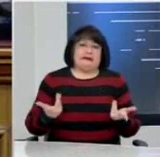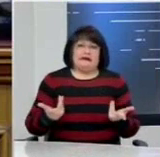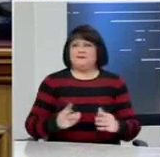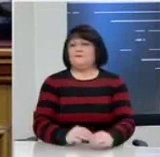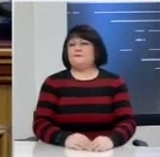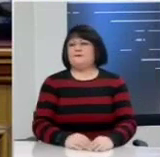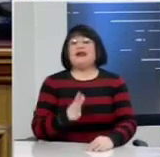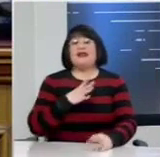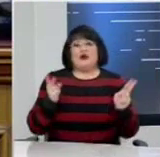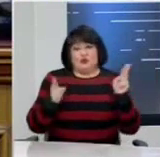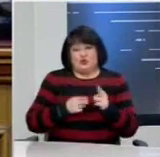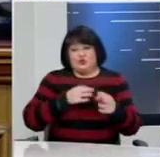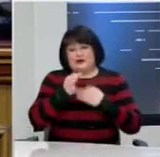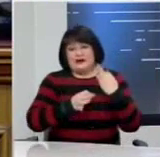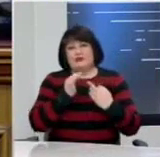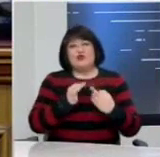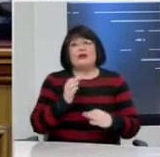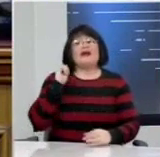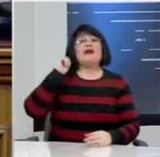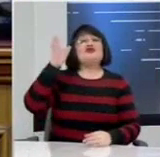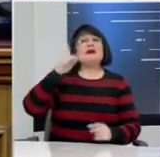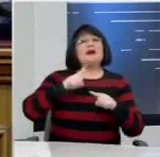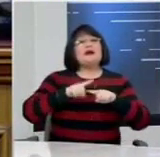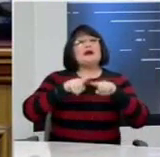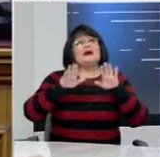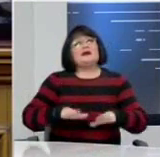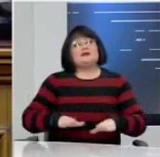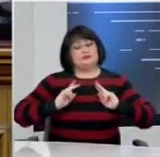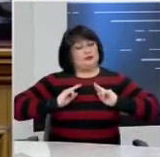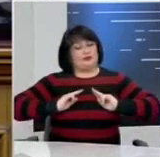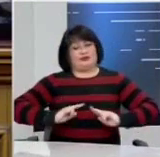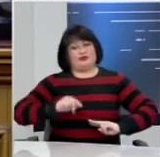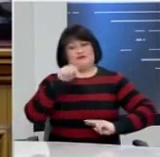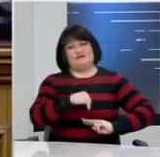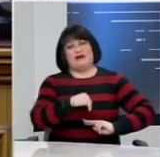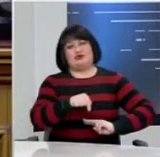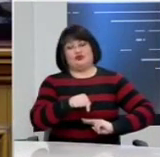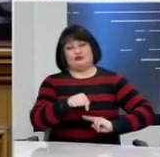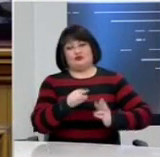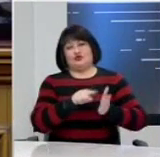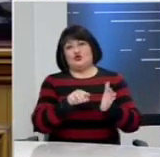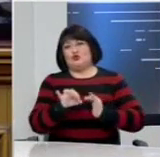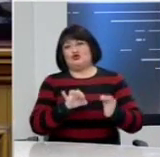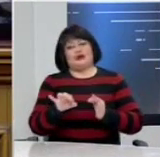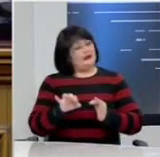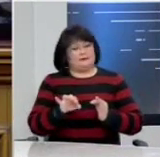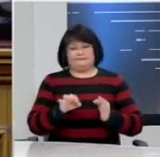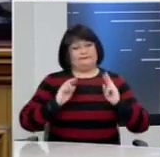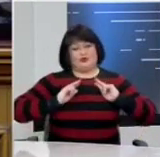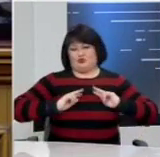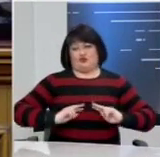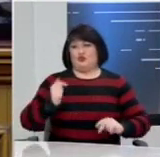λόγια πάντως θέλω να σας πω ότι ούτε η Ομογένεια και η Διασπορά είναι ικανοποιημένη με αυτή την κατάληξη, ούτε έχουμε